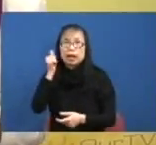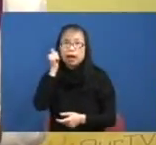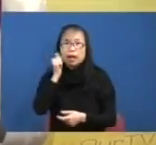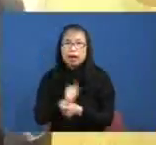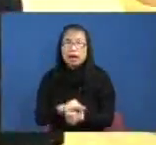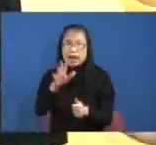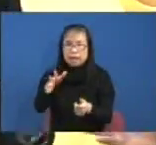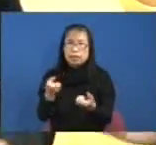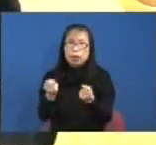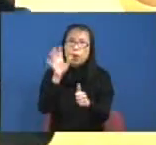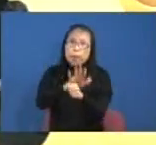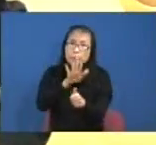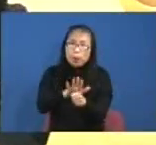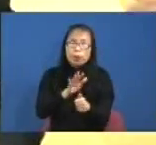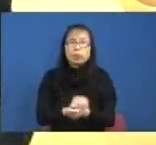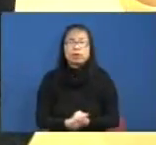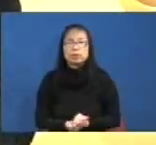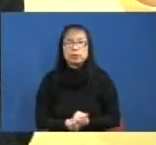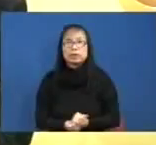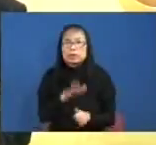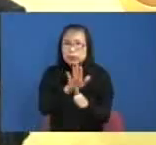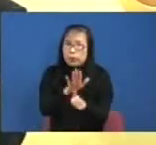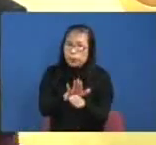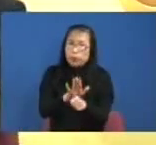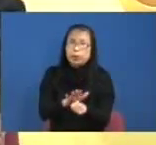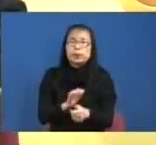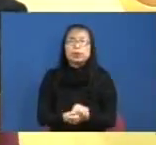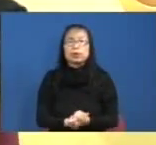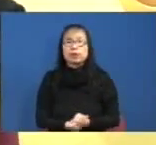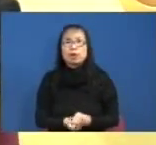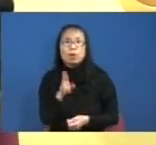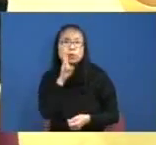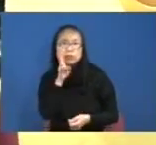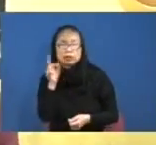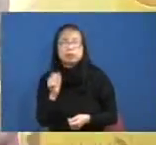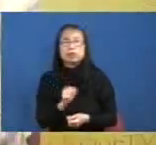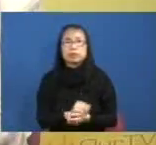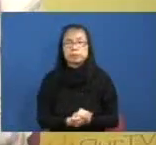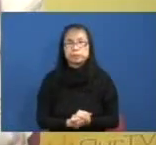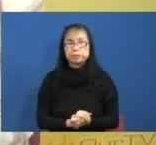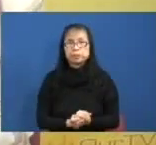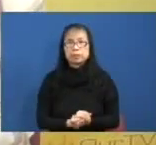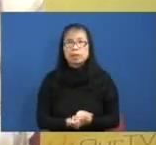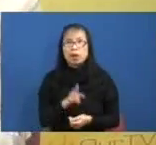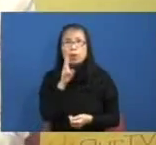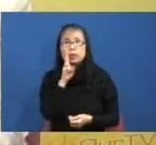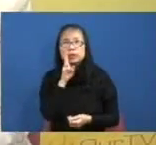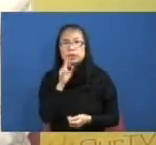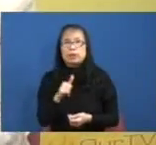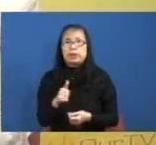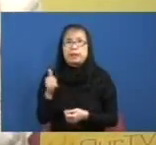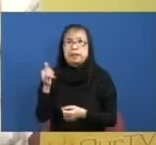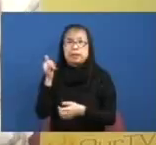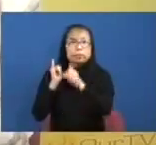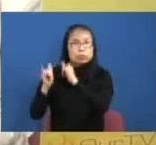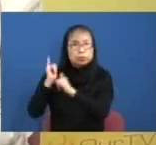護動物， 係啦，即係咁係啦，受保護動物啦，類似呢啲咁即係好似我哋啲文物咁啦。咁